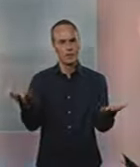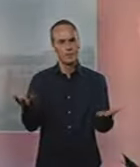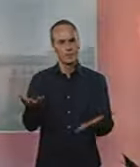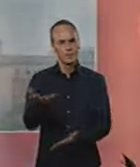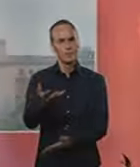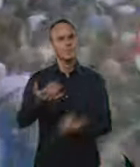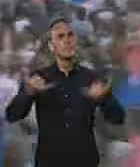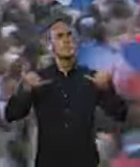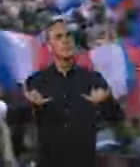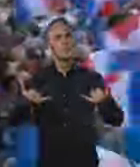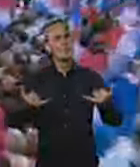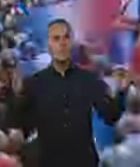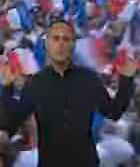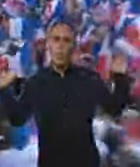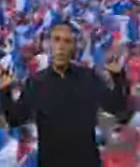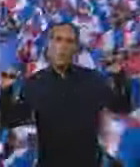nous